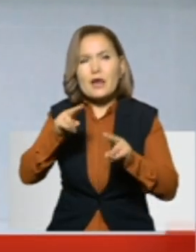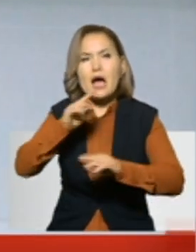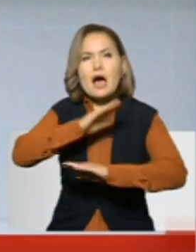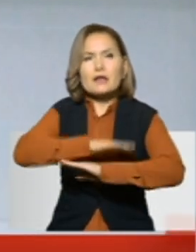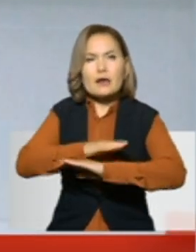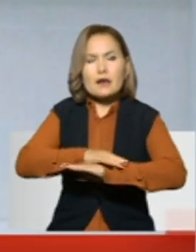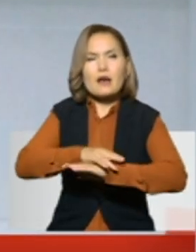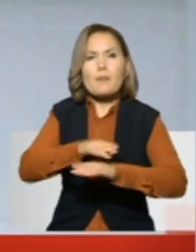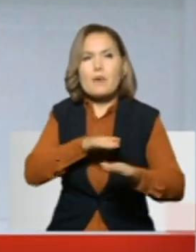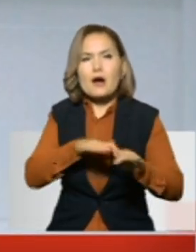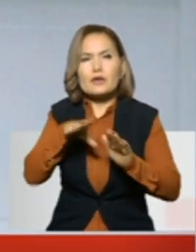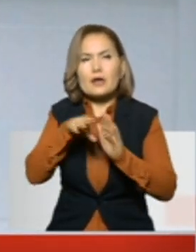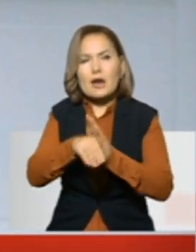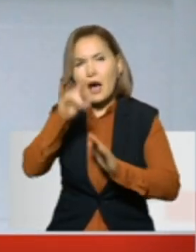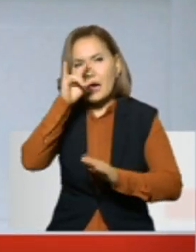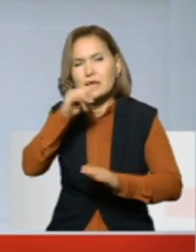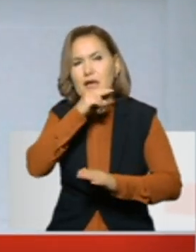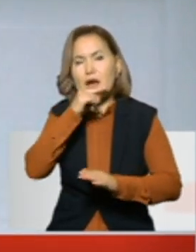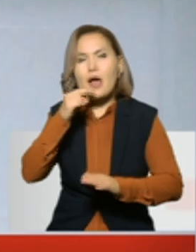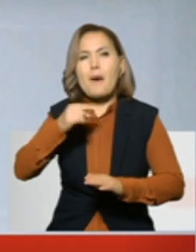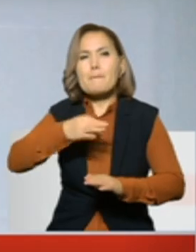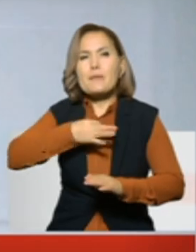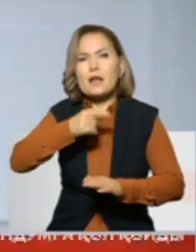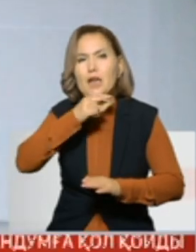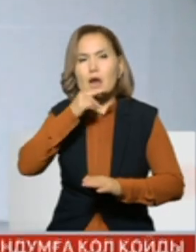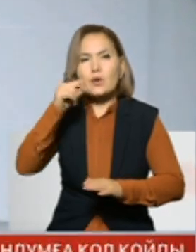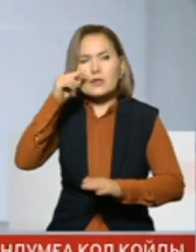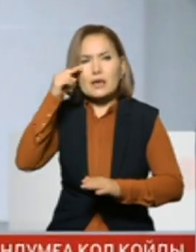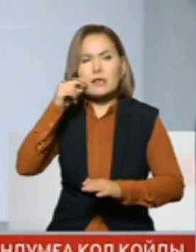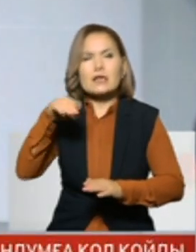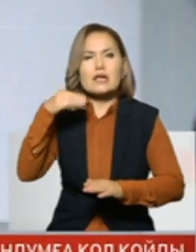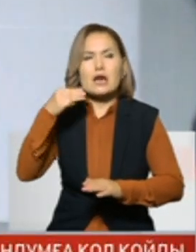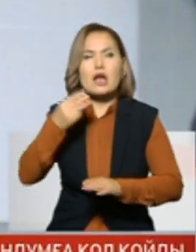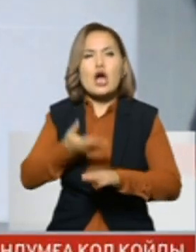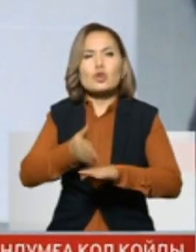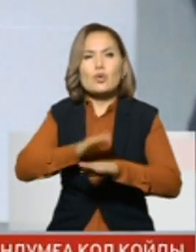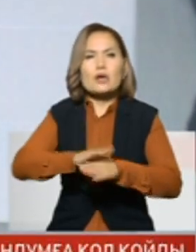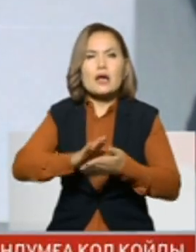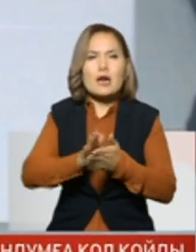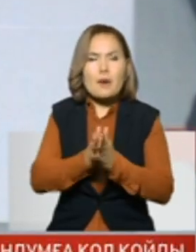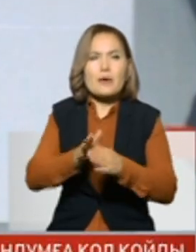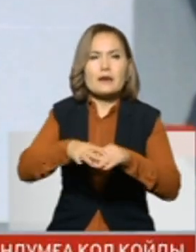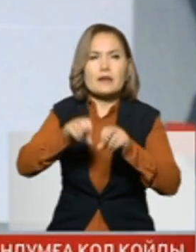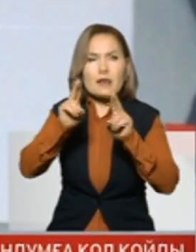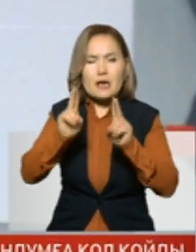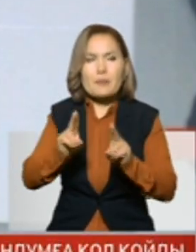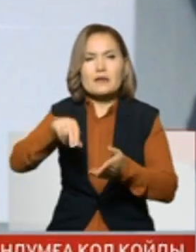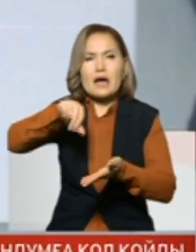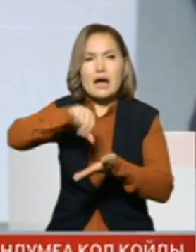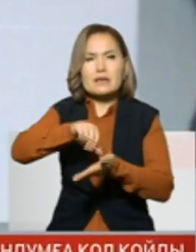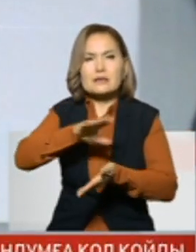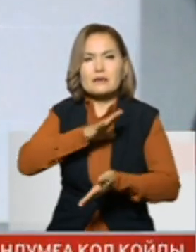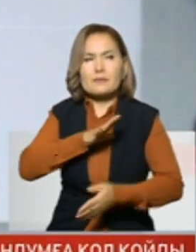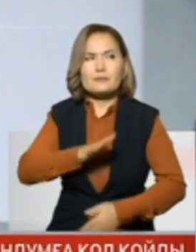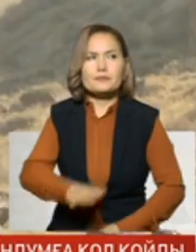шараға Қазақстан, Ресей, Беларусь, Қырғызстан және Тәжікстаннан төтенше жағдайлар қызметінің мамандары қатысты.